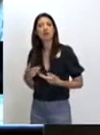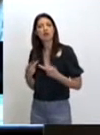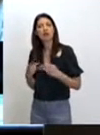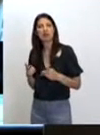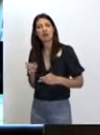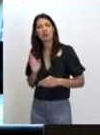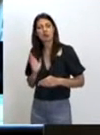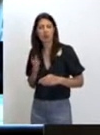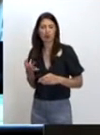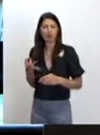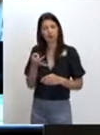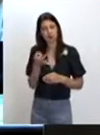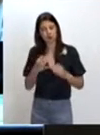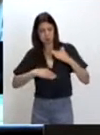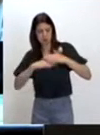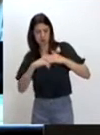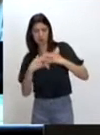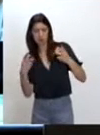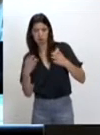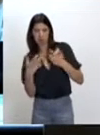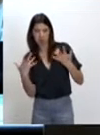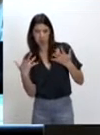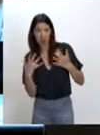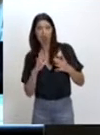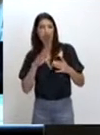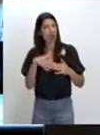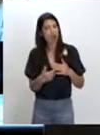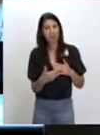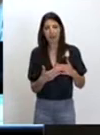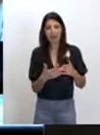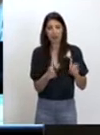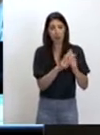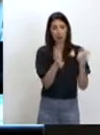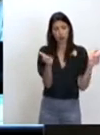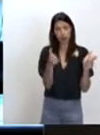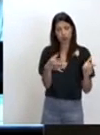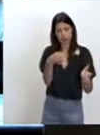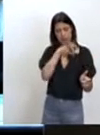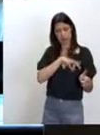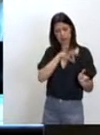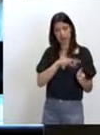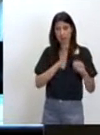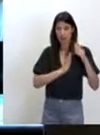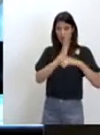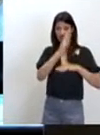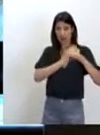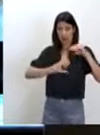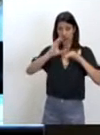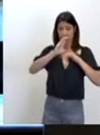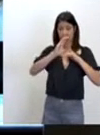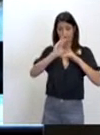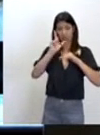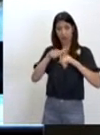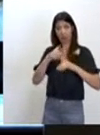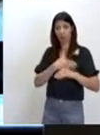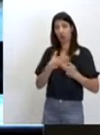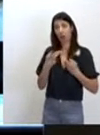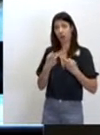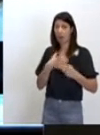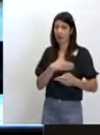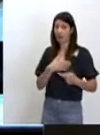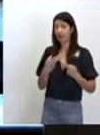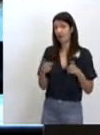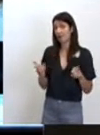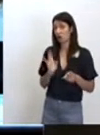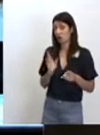devra reverser son éventuel tous les bénéfices supplémentaires à la ville.